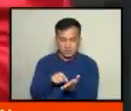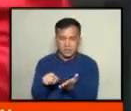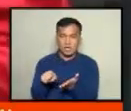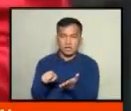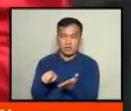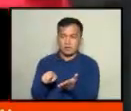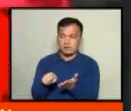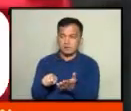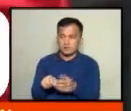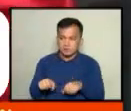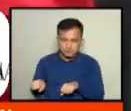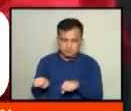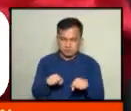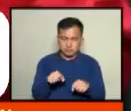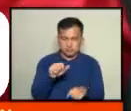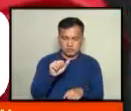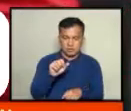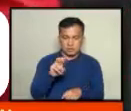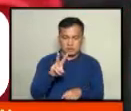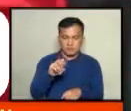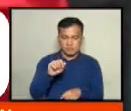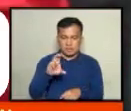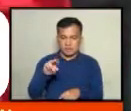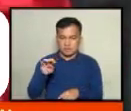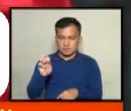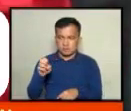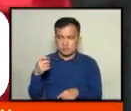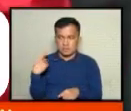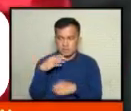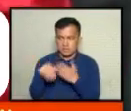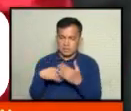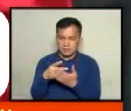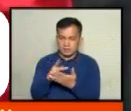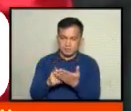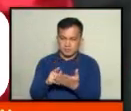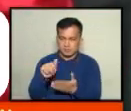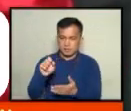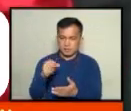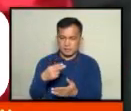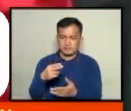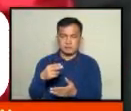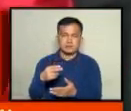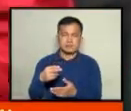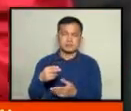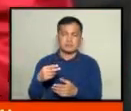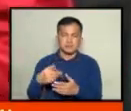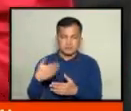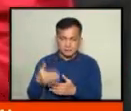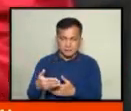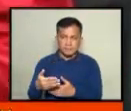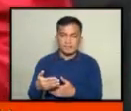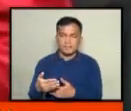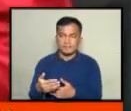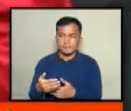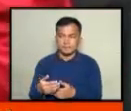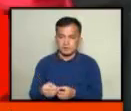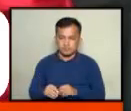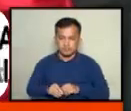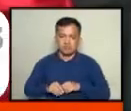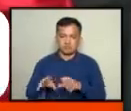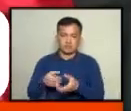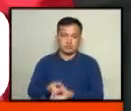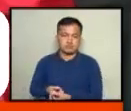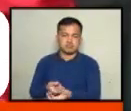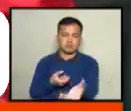natin ng vacuum yung lahat ng parte na mayroon hong ash deposits. And thereafter, binuguhan ho